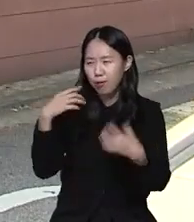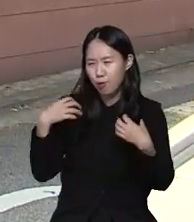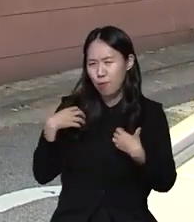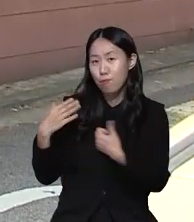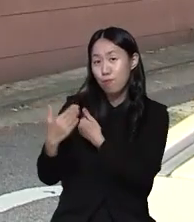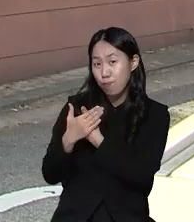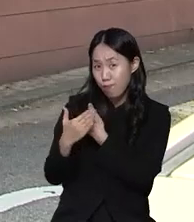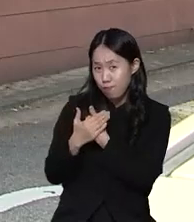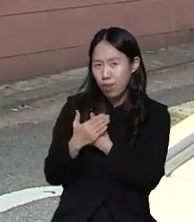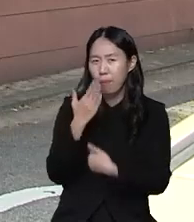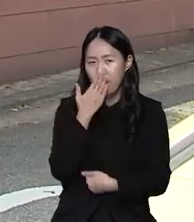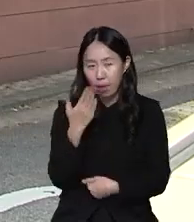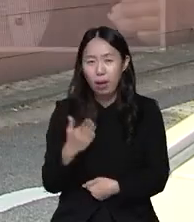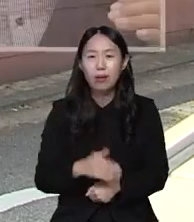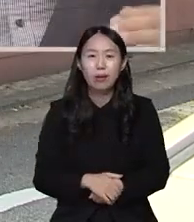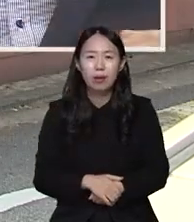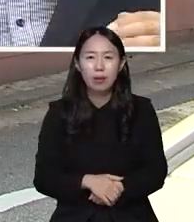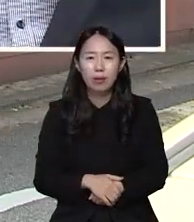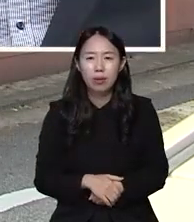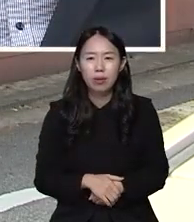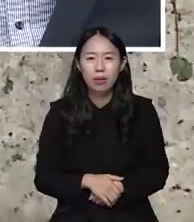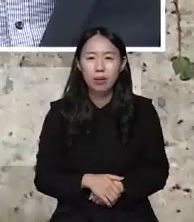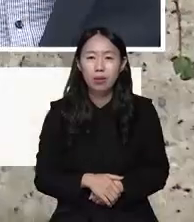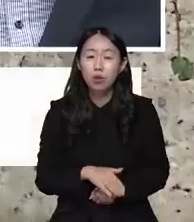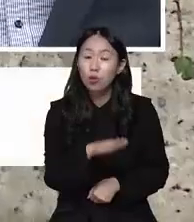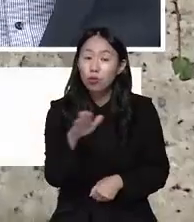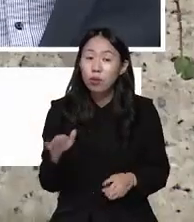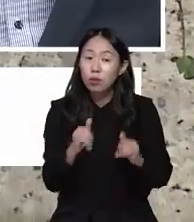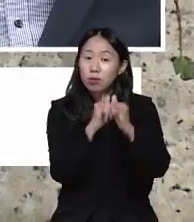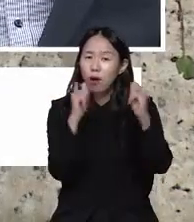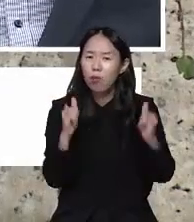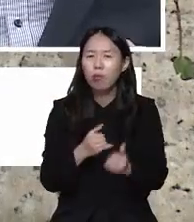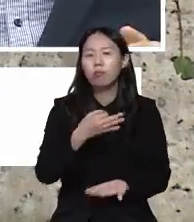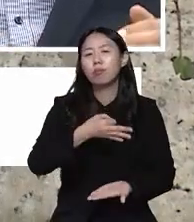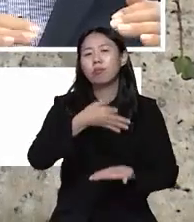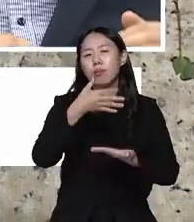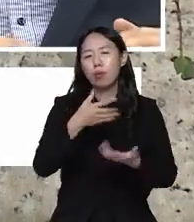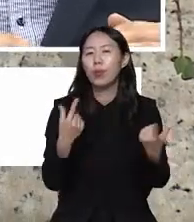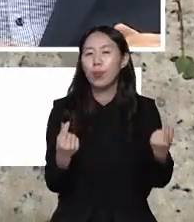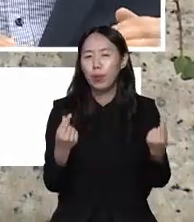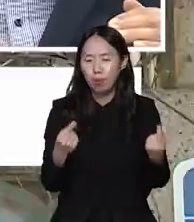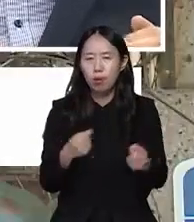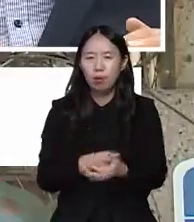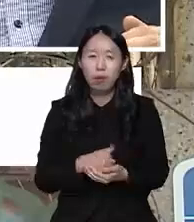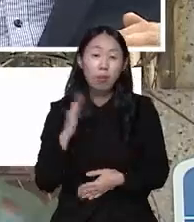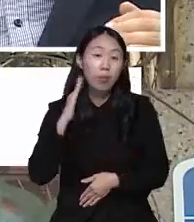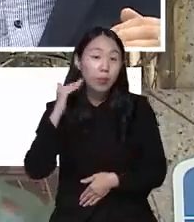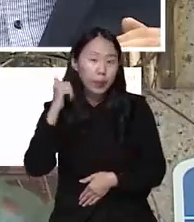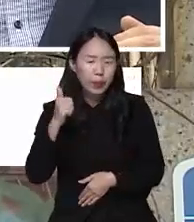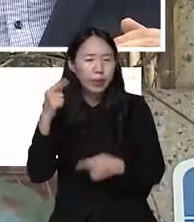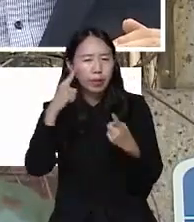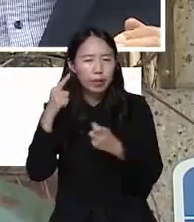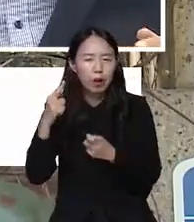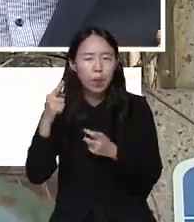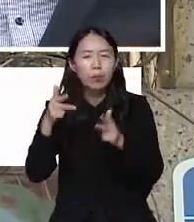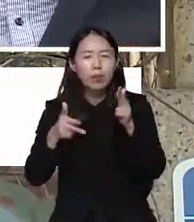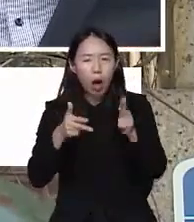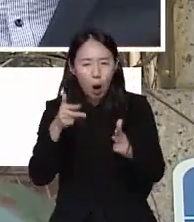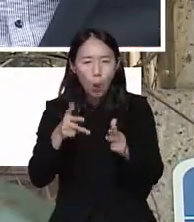수 있다는 입장입니다. 우리 사회의 자산이라는 측면에서 이걸 전직 대통령 기념 사업